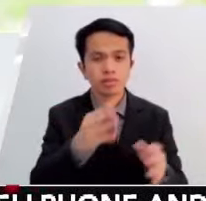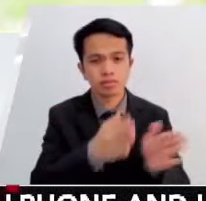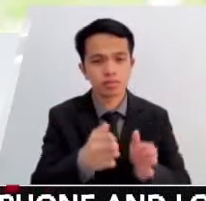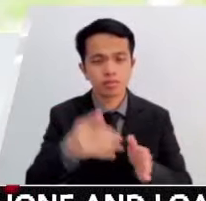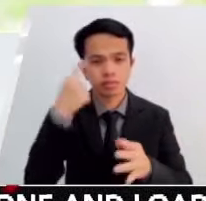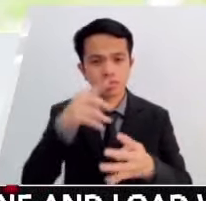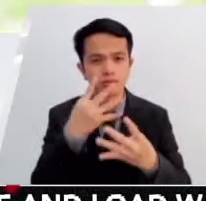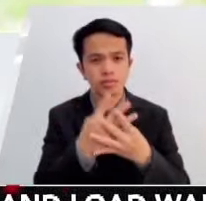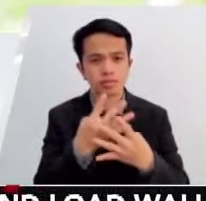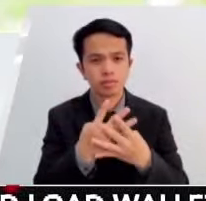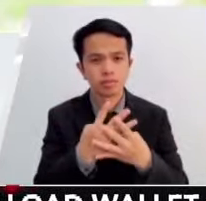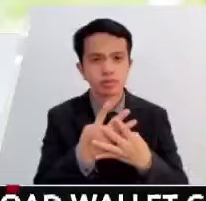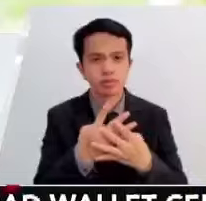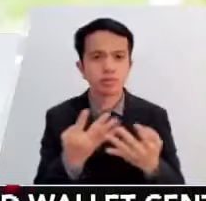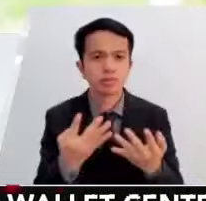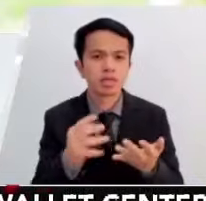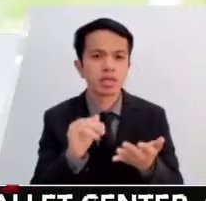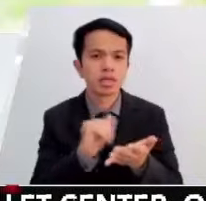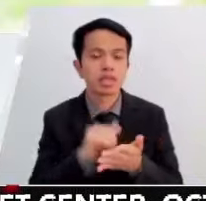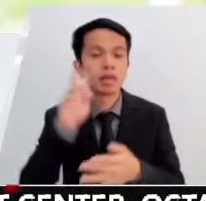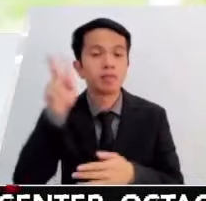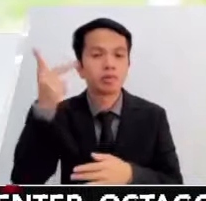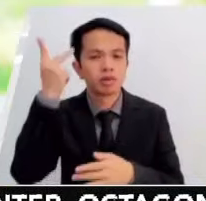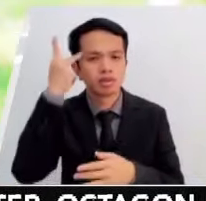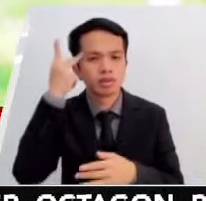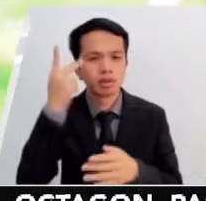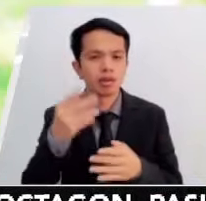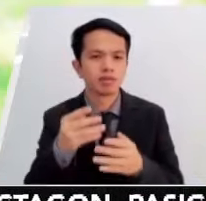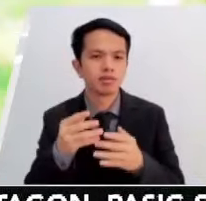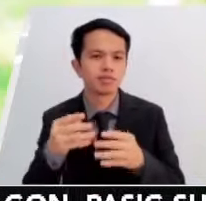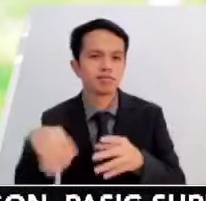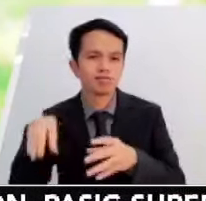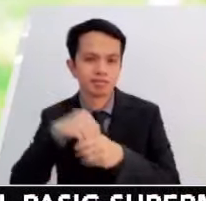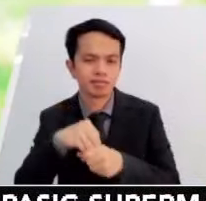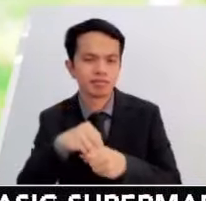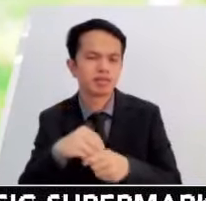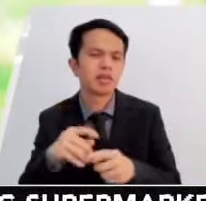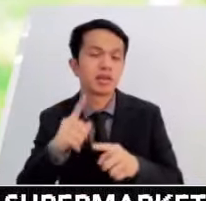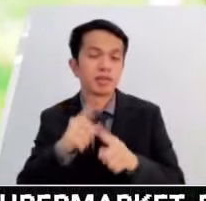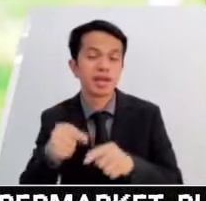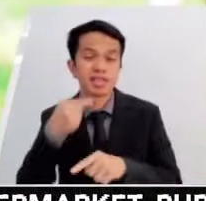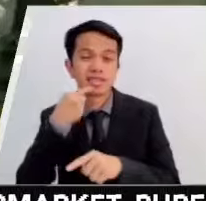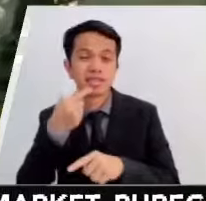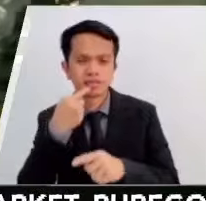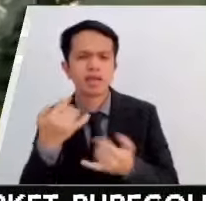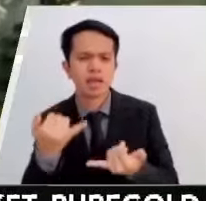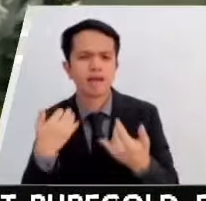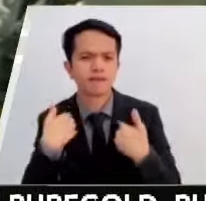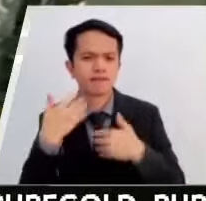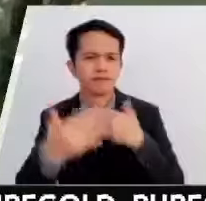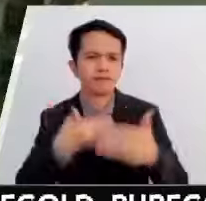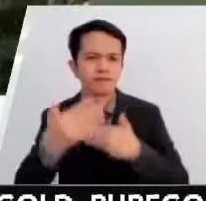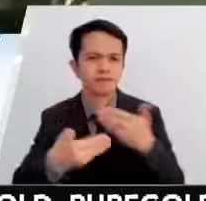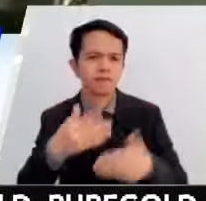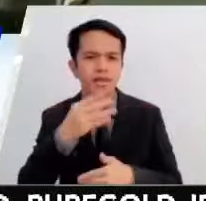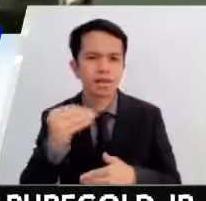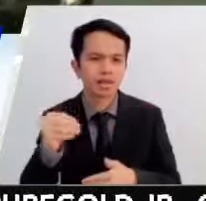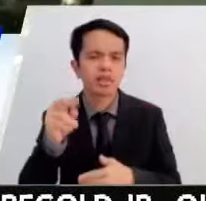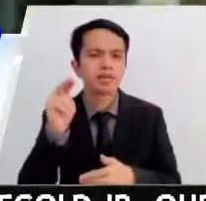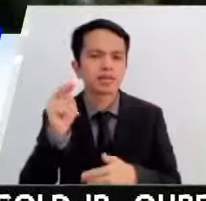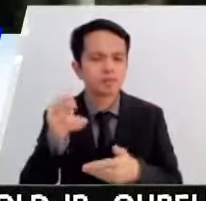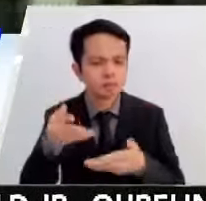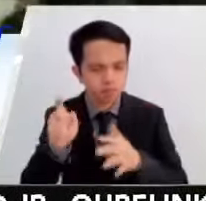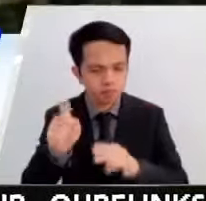Quiboloy ay politically motivated. Ang sabi ni Bersamin, may proseso daw dyan at kailangan lang hayaang gumulong